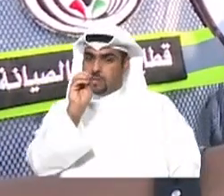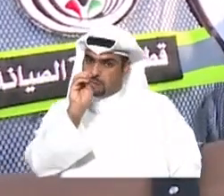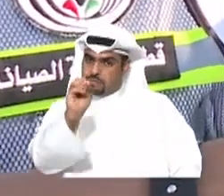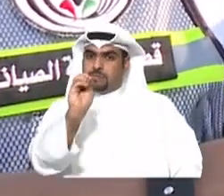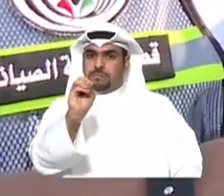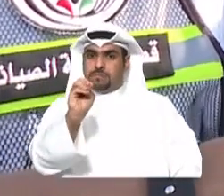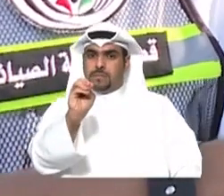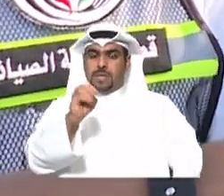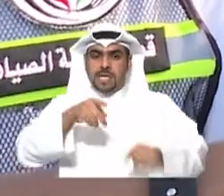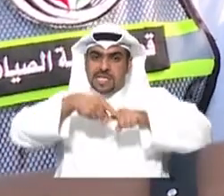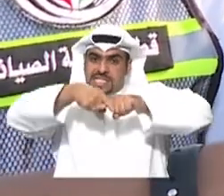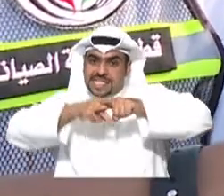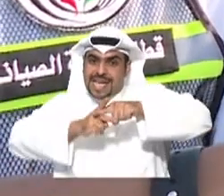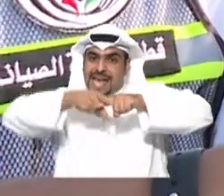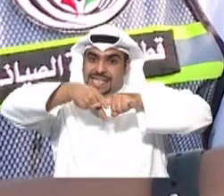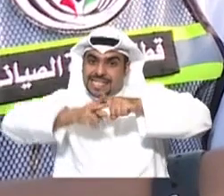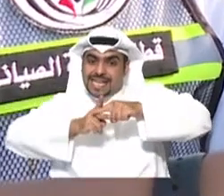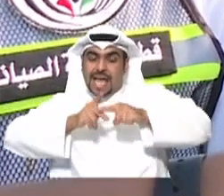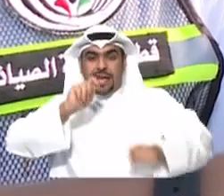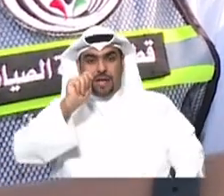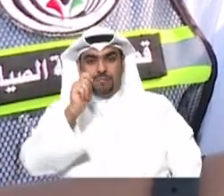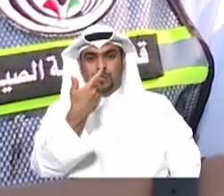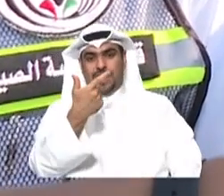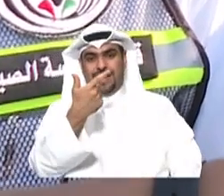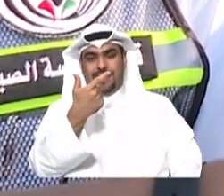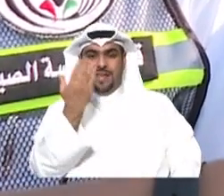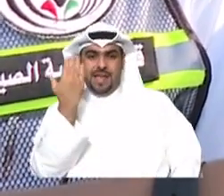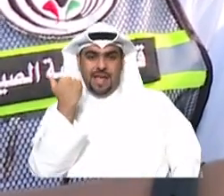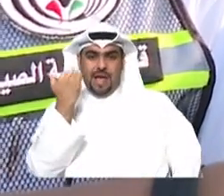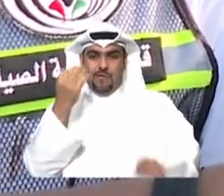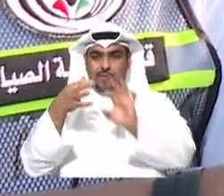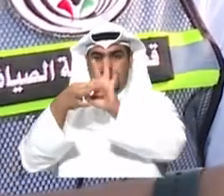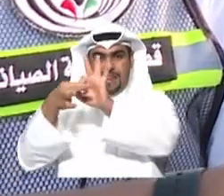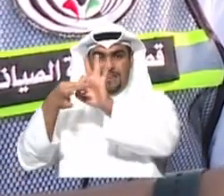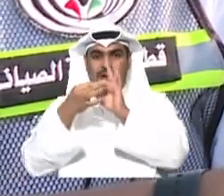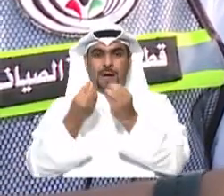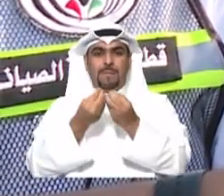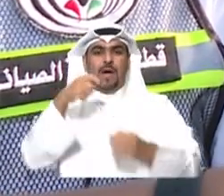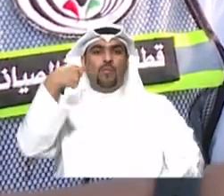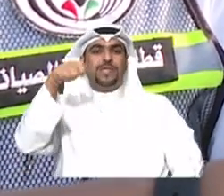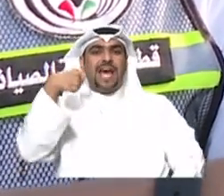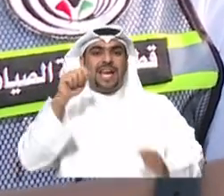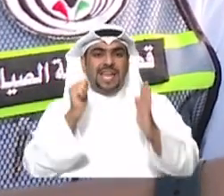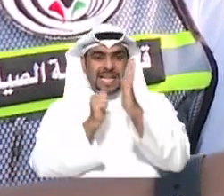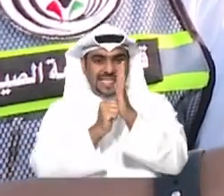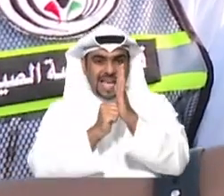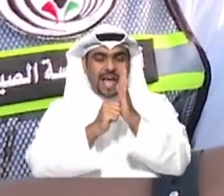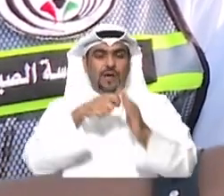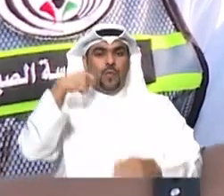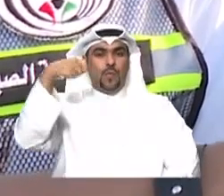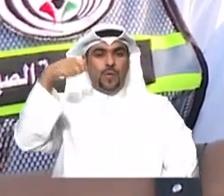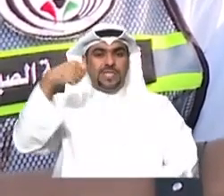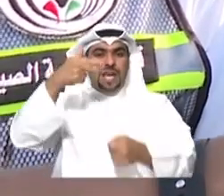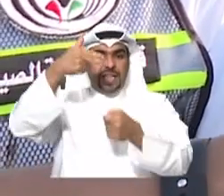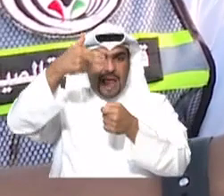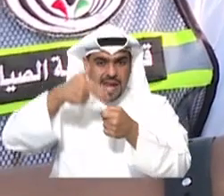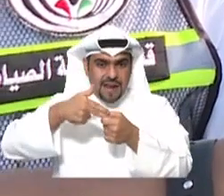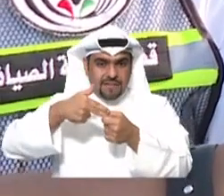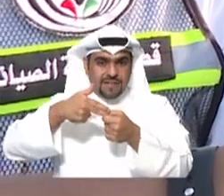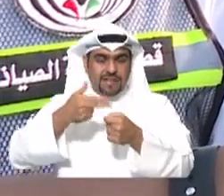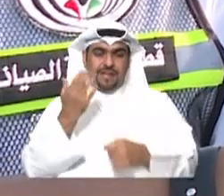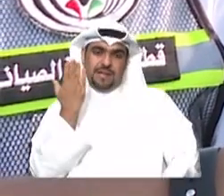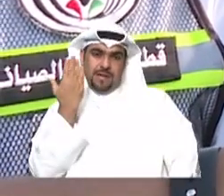الاستعجال في حل المشاكل والتشابكات مع الوزارات الأخرى. كان عندنا شوي بعض العقود